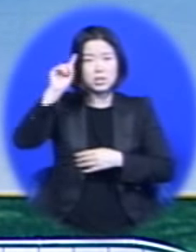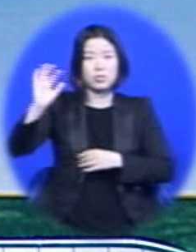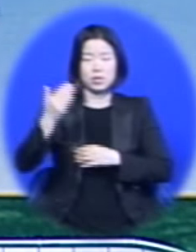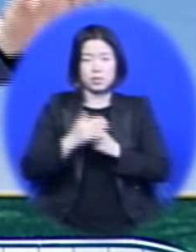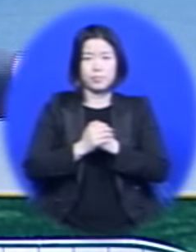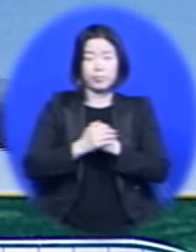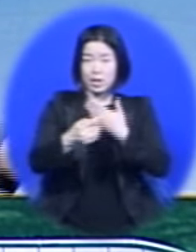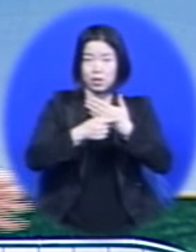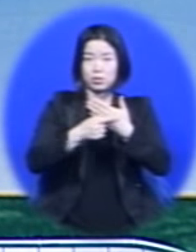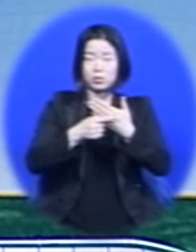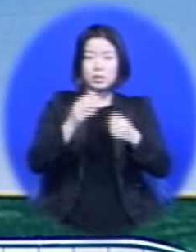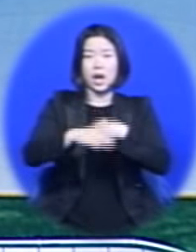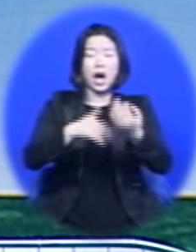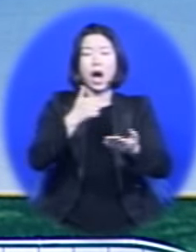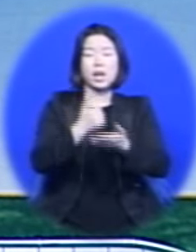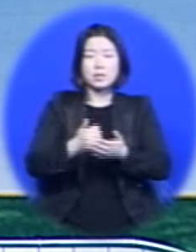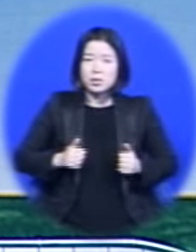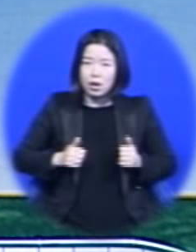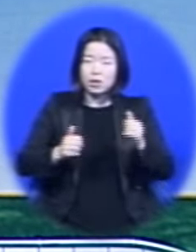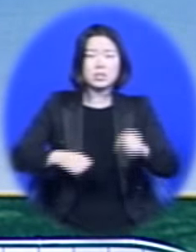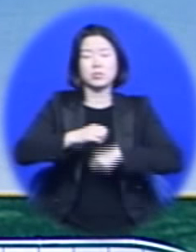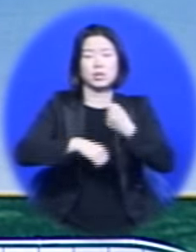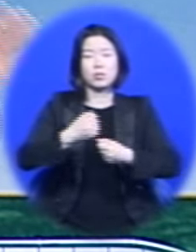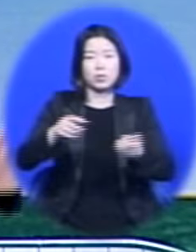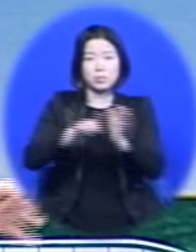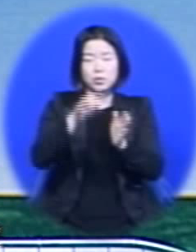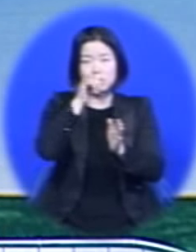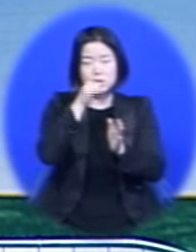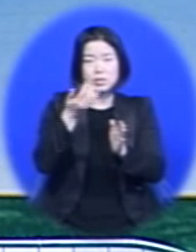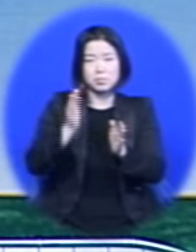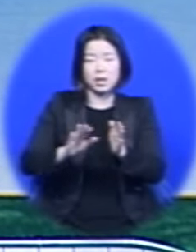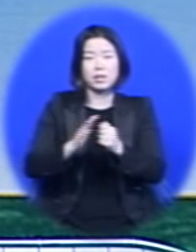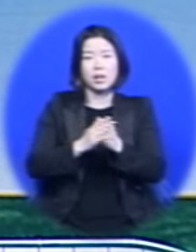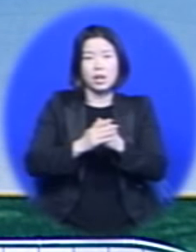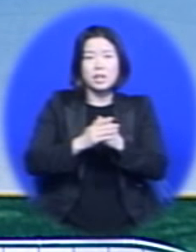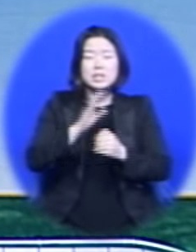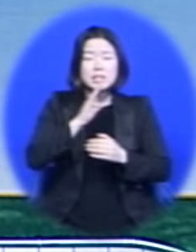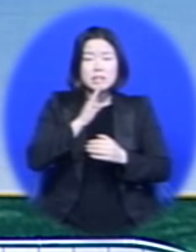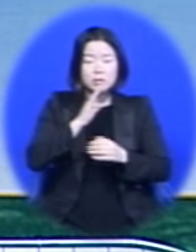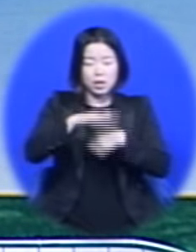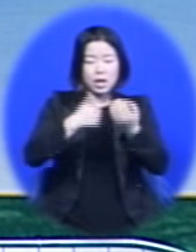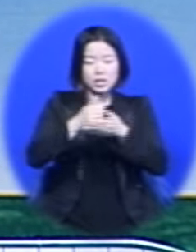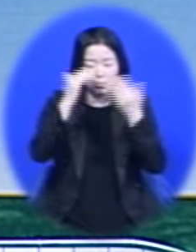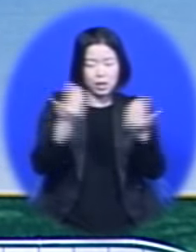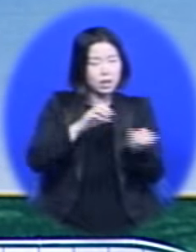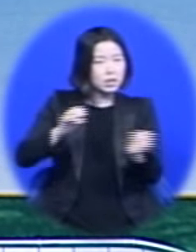겉으로는 하나님을 다 자유롭게 믿는 것 같지만 실제로는 전혀 하나님을 잊어버리고 있는